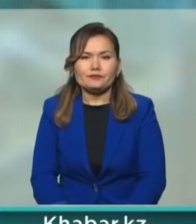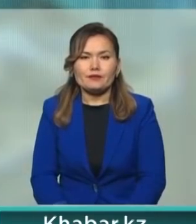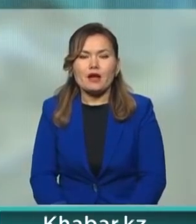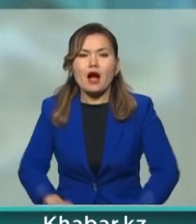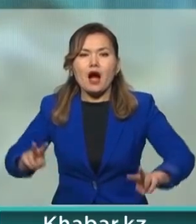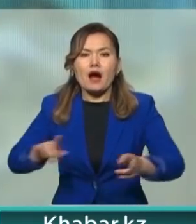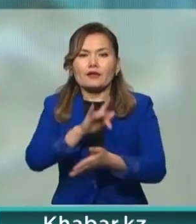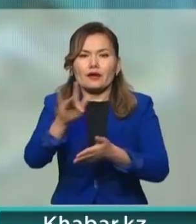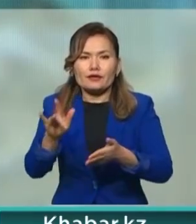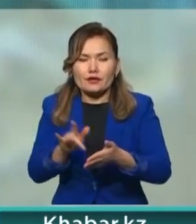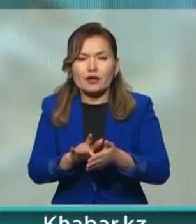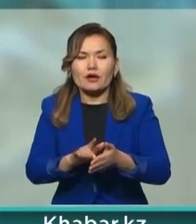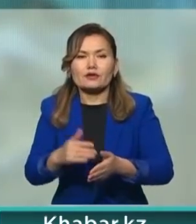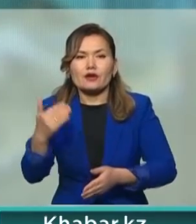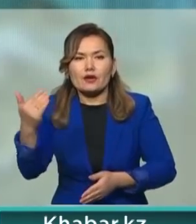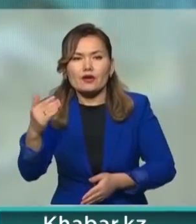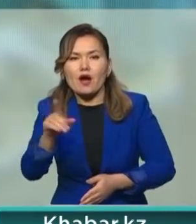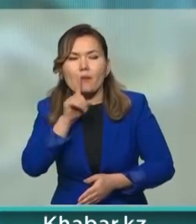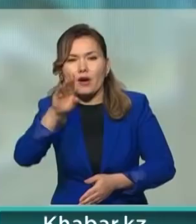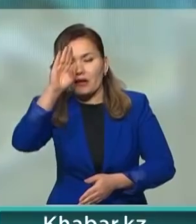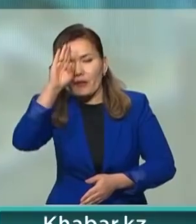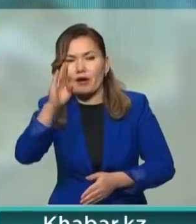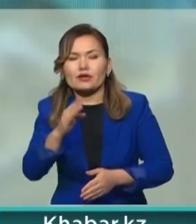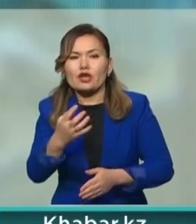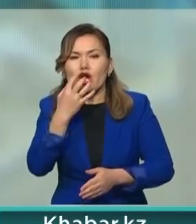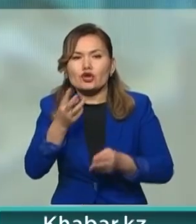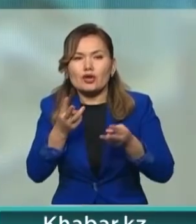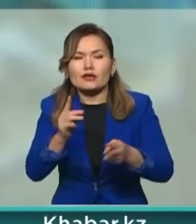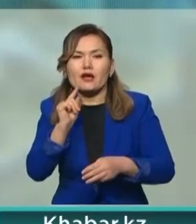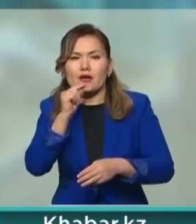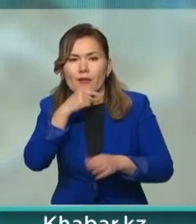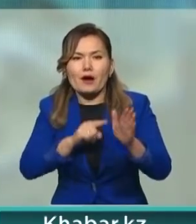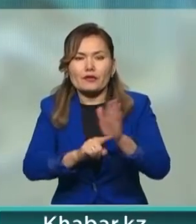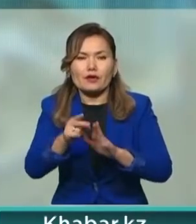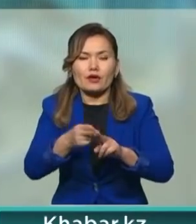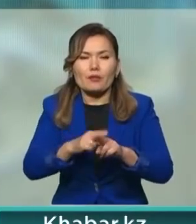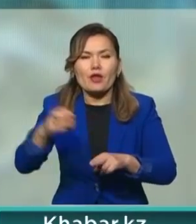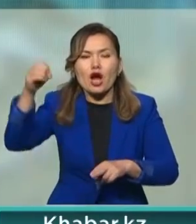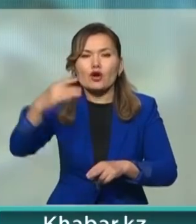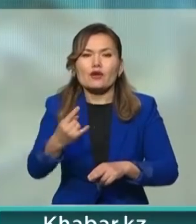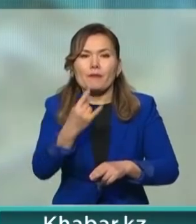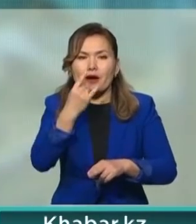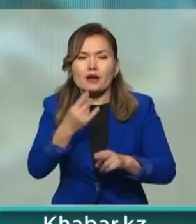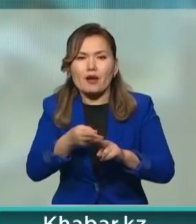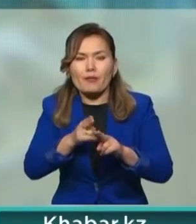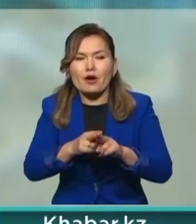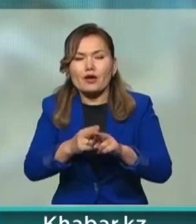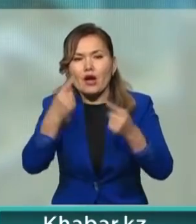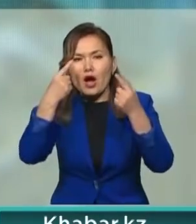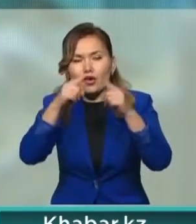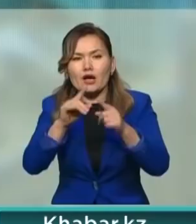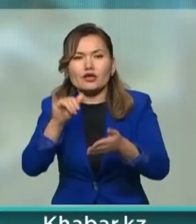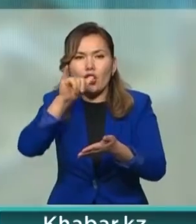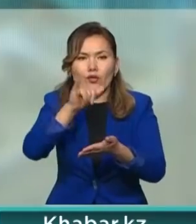Алла, елордалық тұрғын жылу үнемдеудің ретін тапты. Ол күн батереялары мен қосымша құрылғылар арқылы күннен қуат